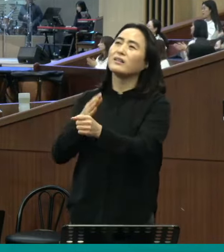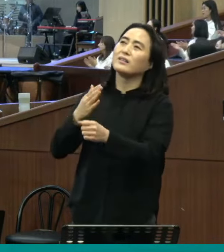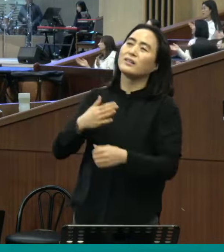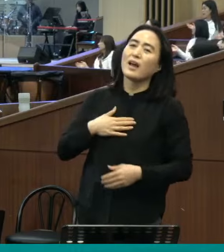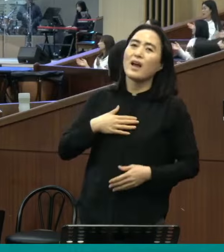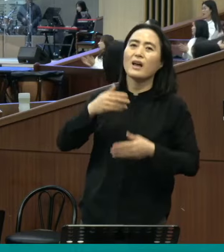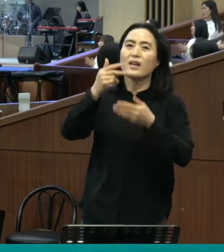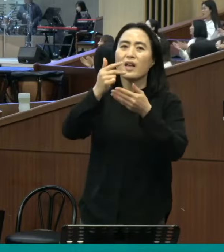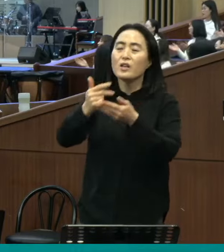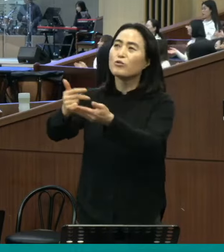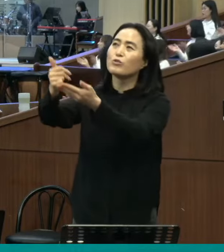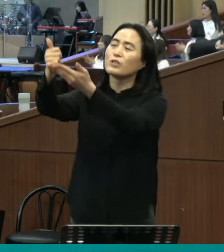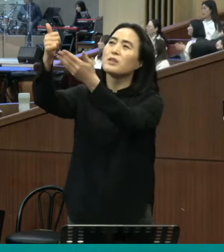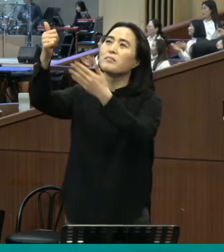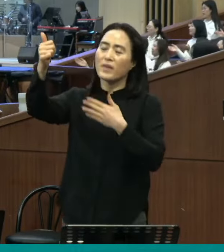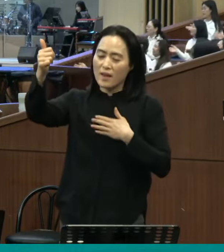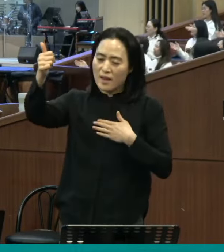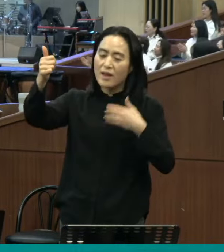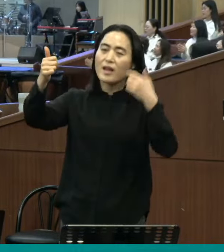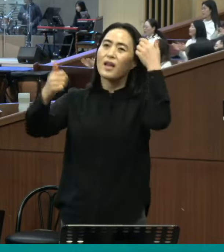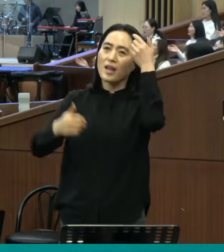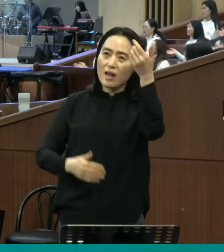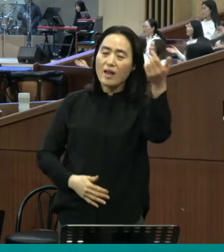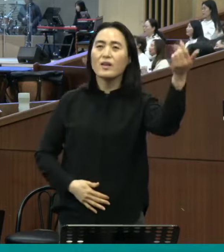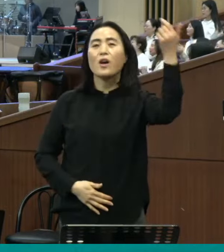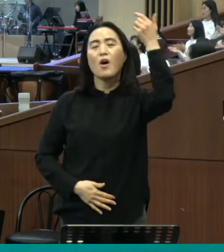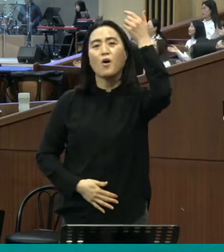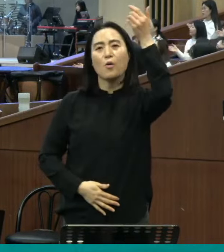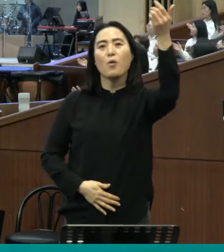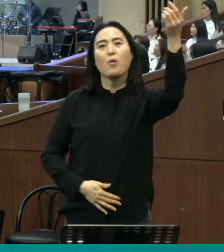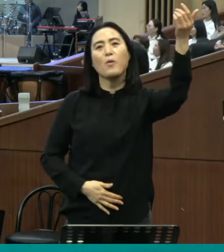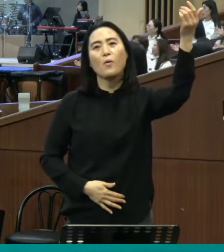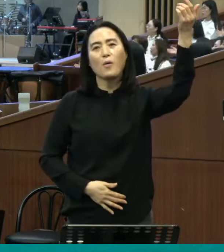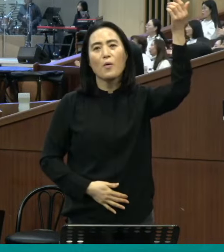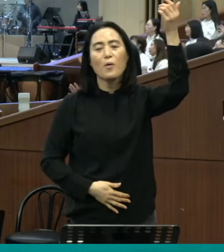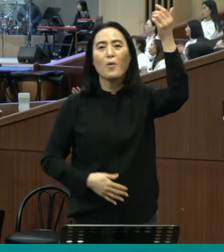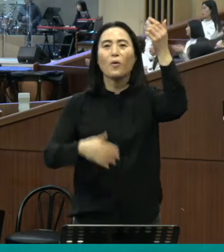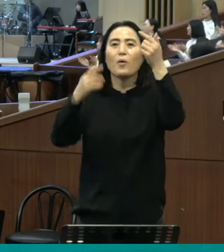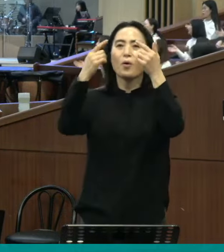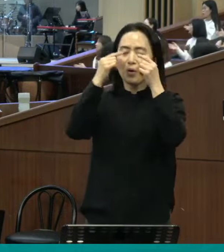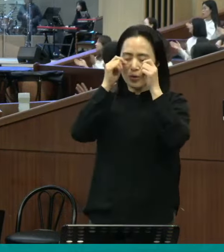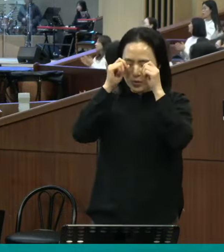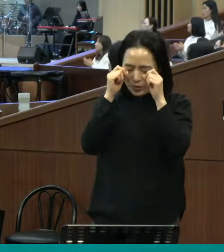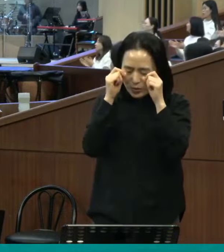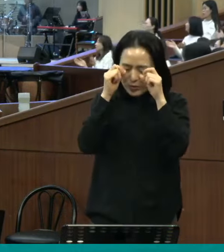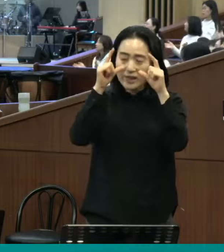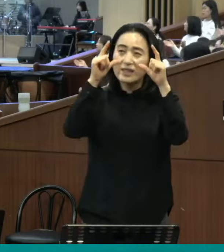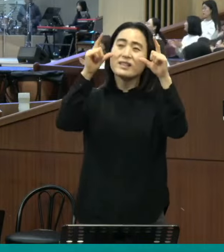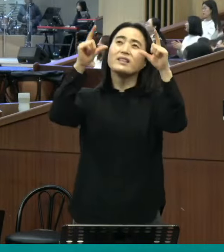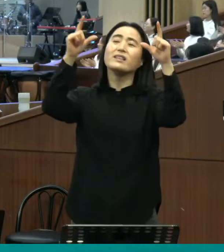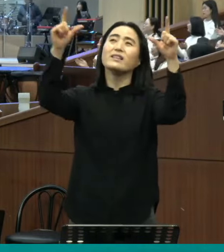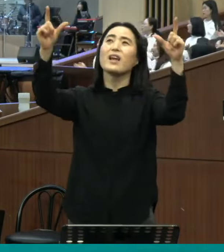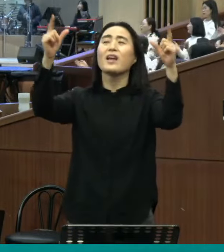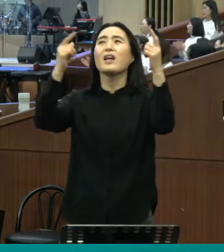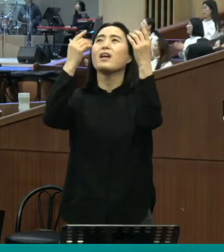사랑하는 나의 주님, 내 영혼 눈을 뜨게 하소서, 눈을